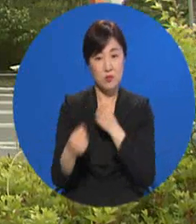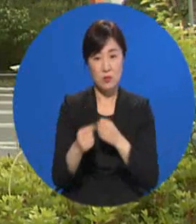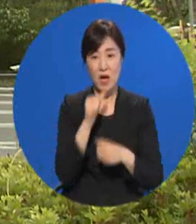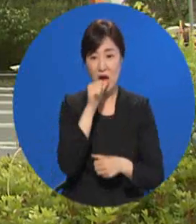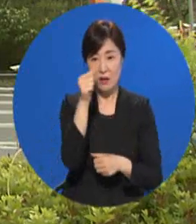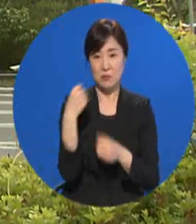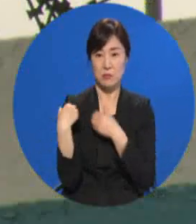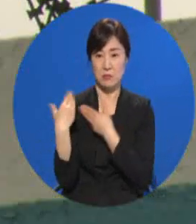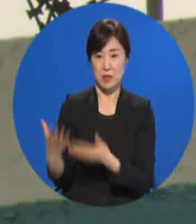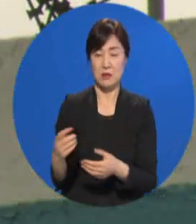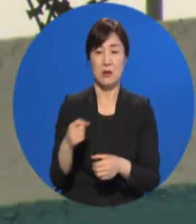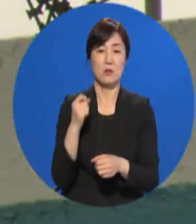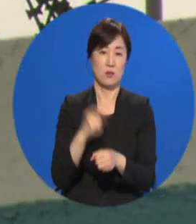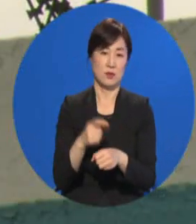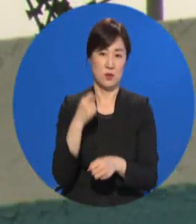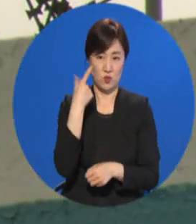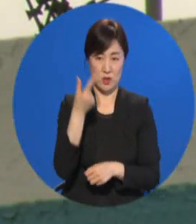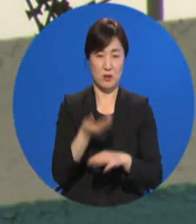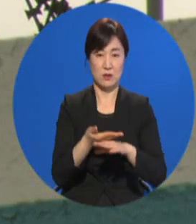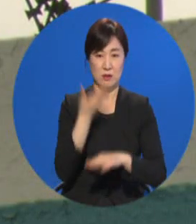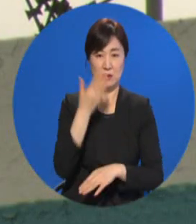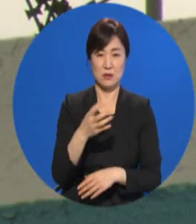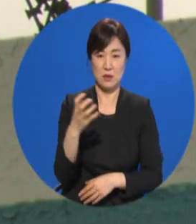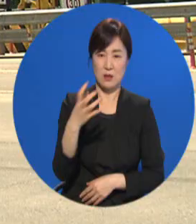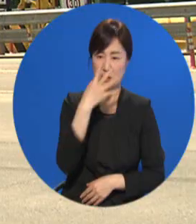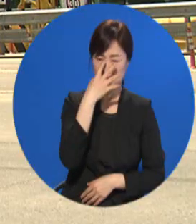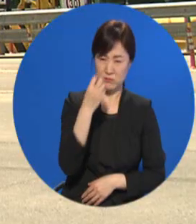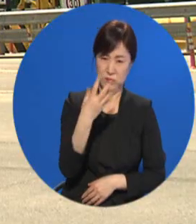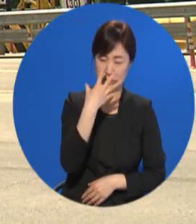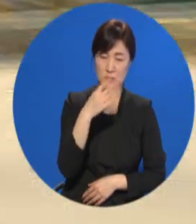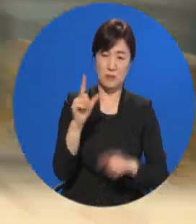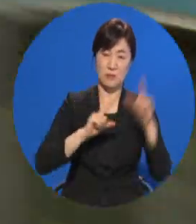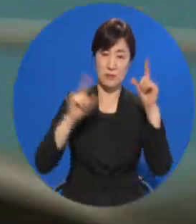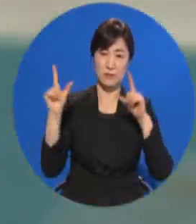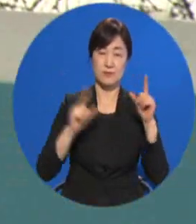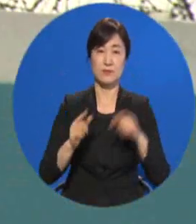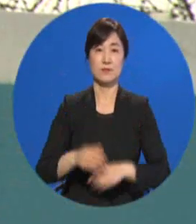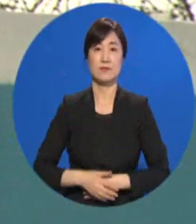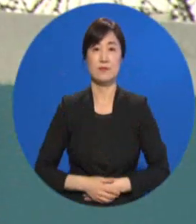넘게 그대로 방치돼 미관을 해치는 흉물이 되고 있습니다. MBC 뉴스 김한수입니다.